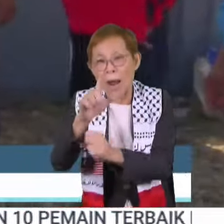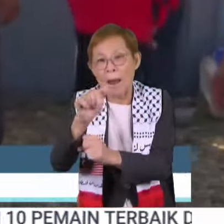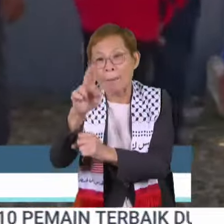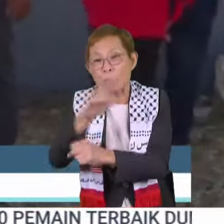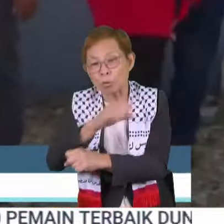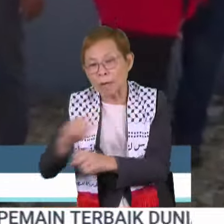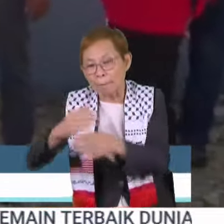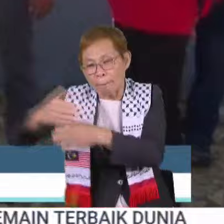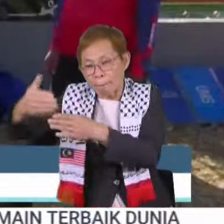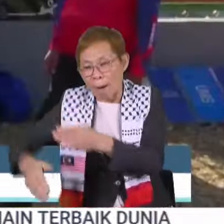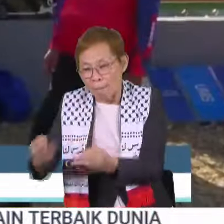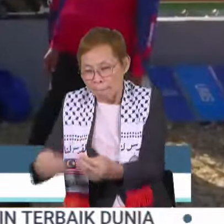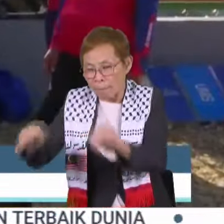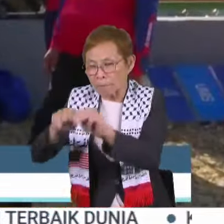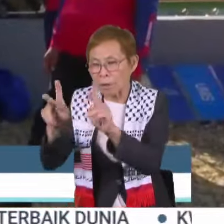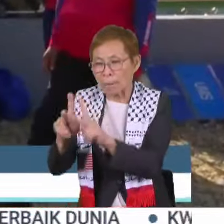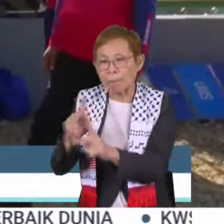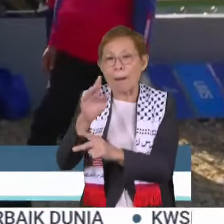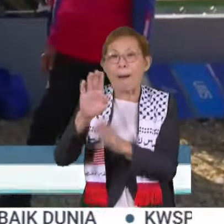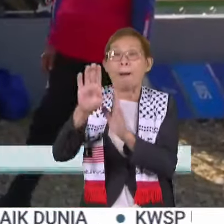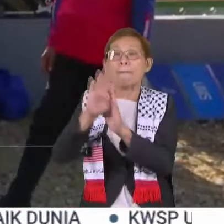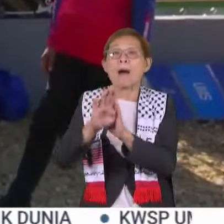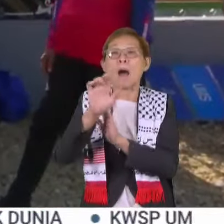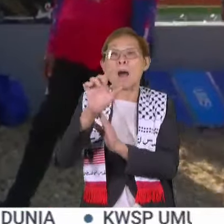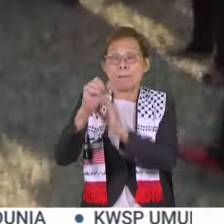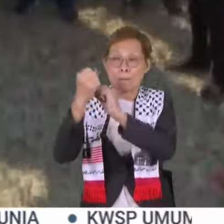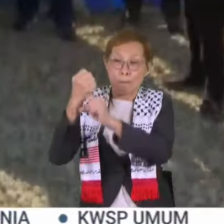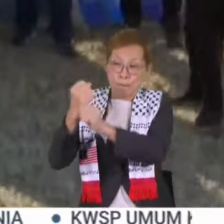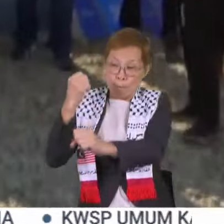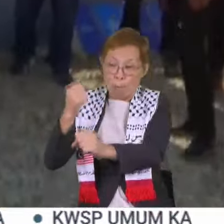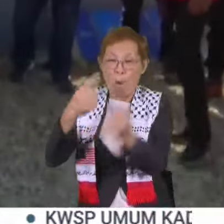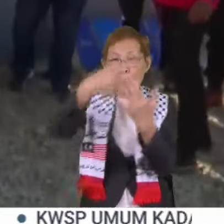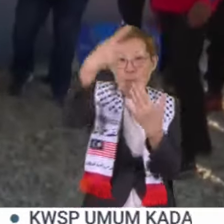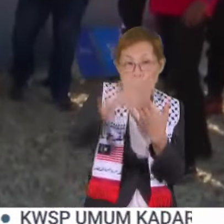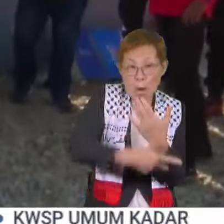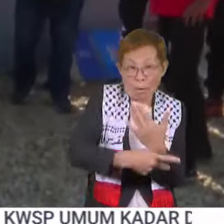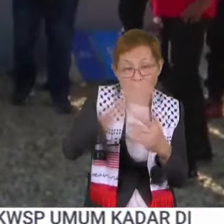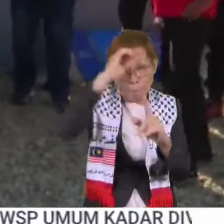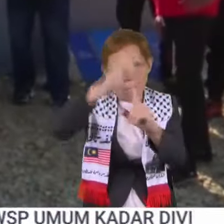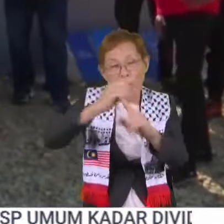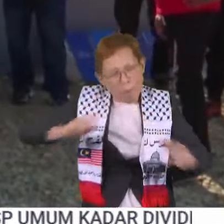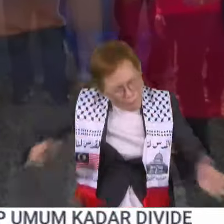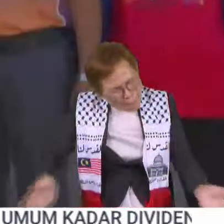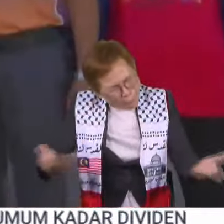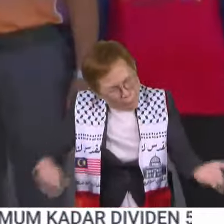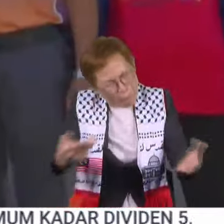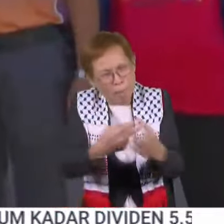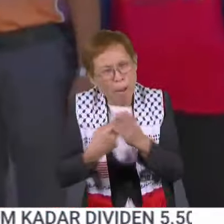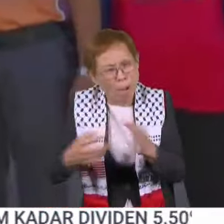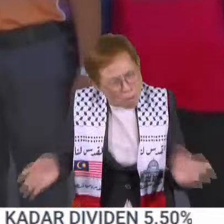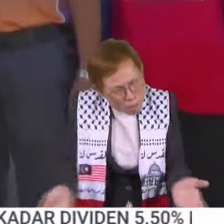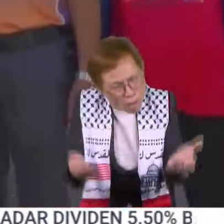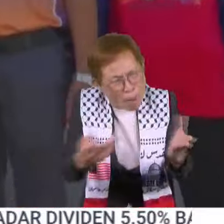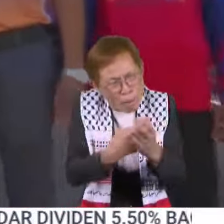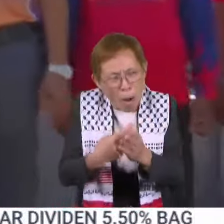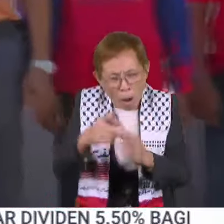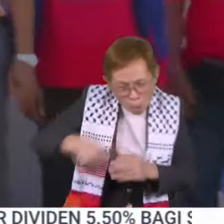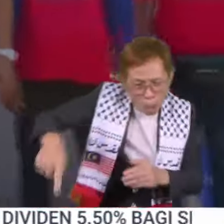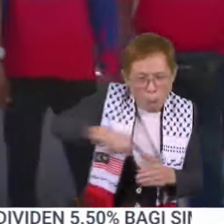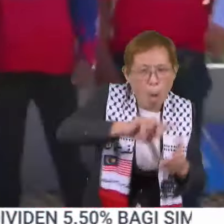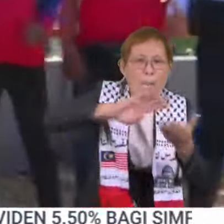berakhir di masjid kampung berbul program berkenaan dianjurkan dengan matlamat menggalakkan perpaduan dalam kalangan